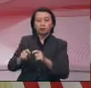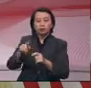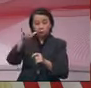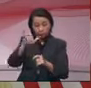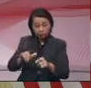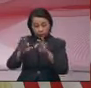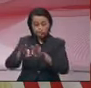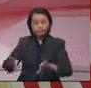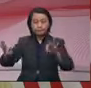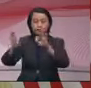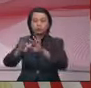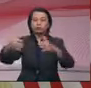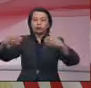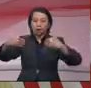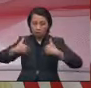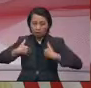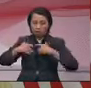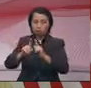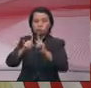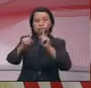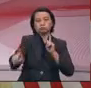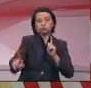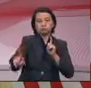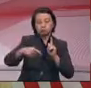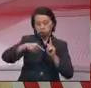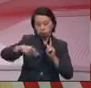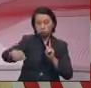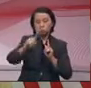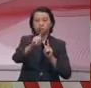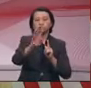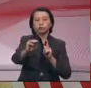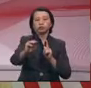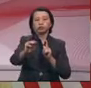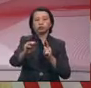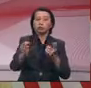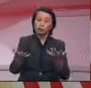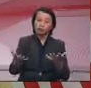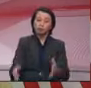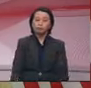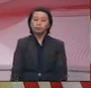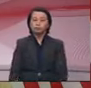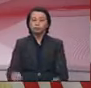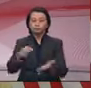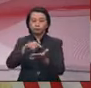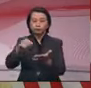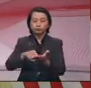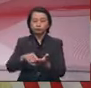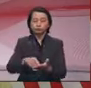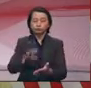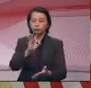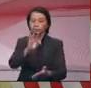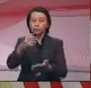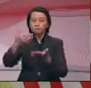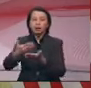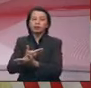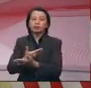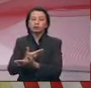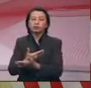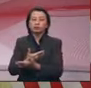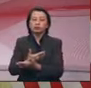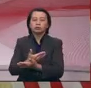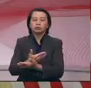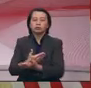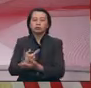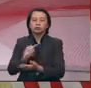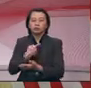as asalkan ada penjarakan sosial. Jadi ini merupakan satu perkara yang baru yang